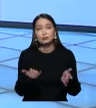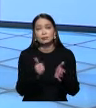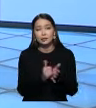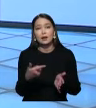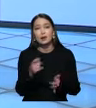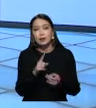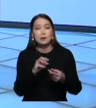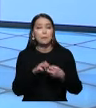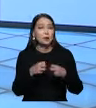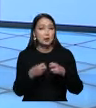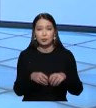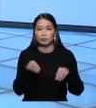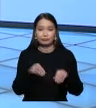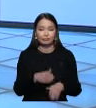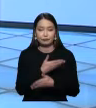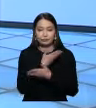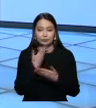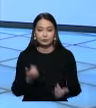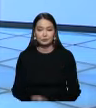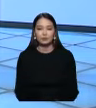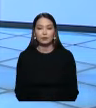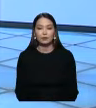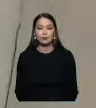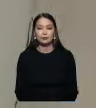проблему чиновники не решают. Ольга Литвина с подробностями.